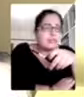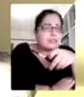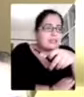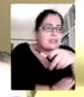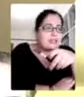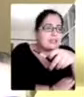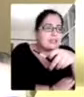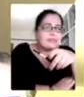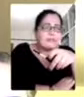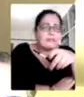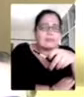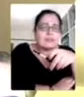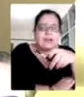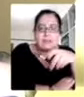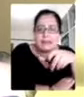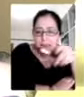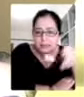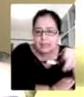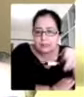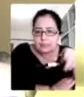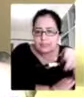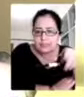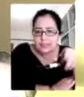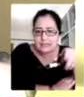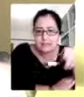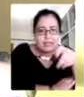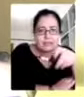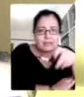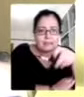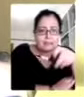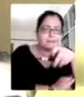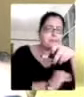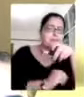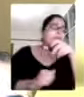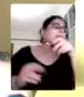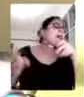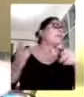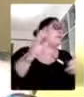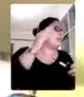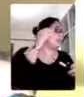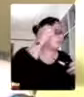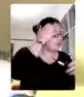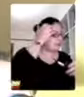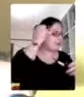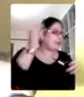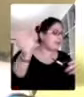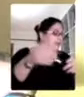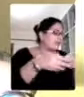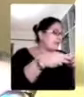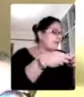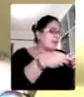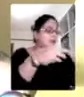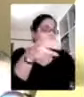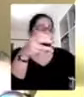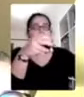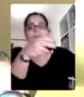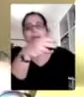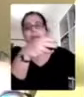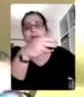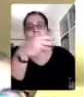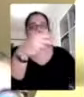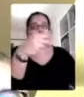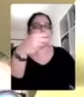satılan benim bildiğim zaman kadarıyla makbaran plum blok pudingse de yok o ha plum cake. potlam şey. Plum cake. Bu Tamam plum pardon. puding